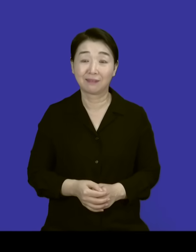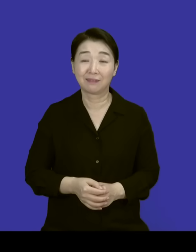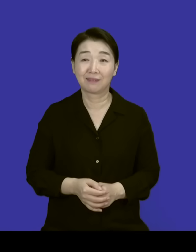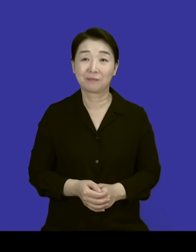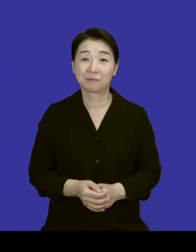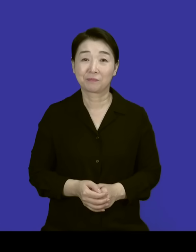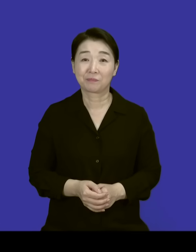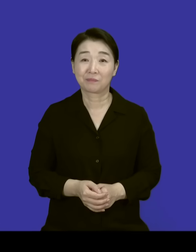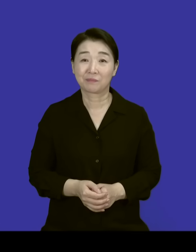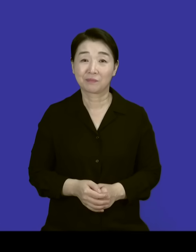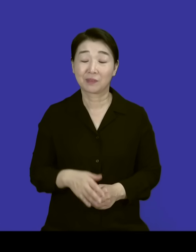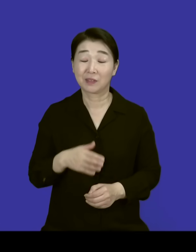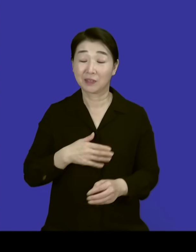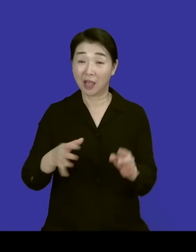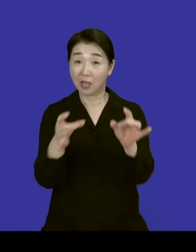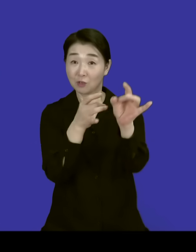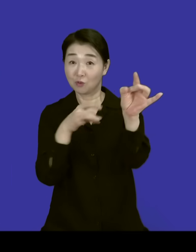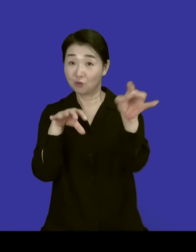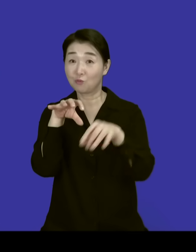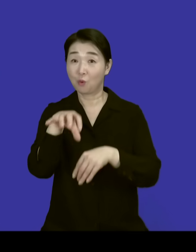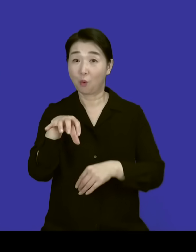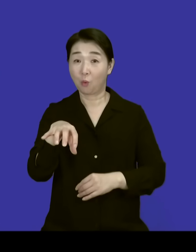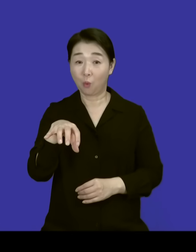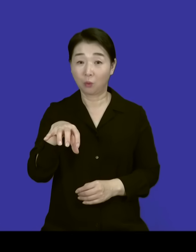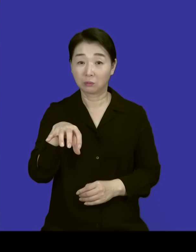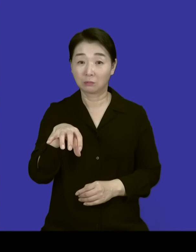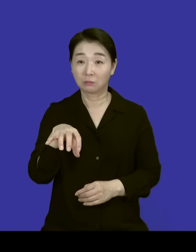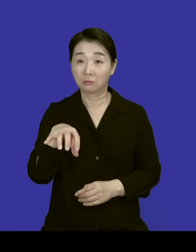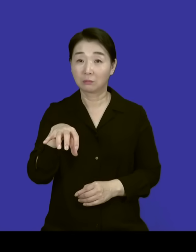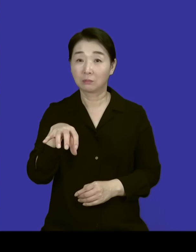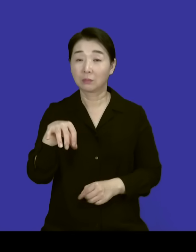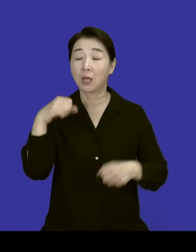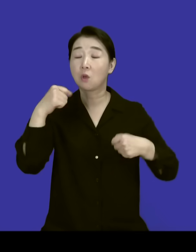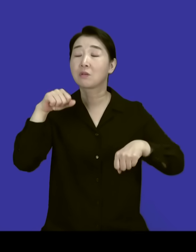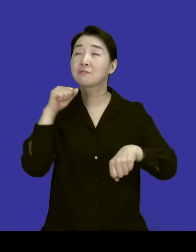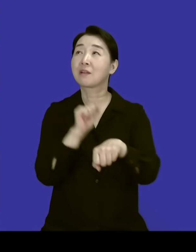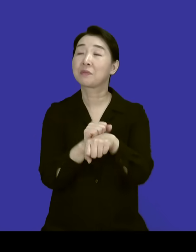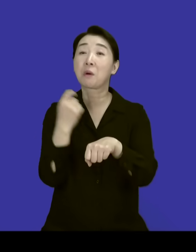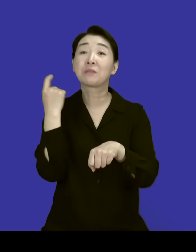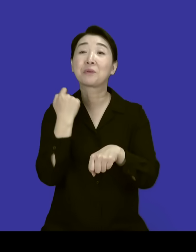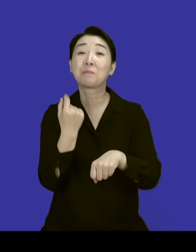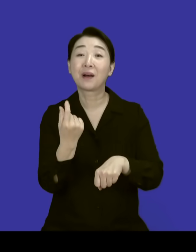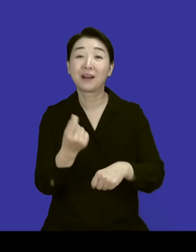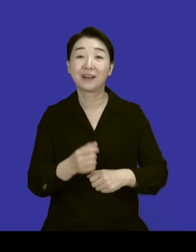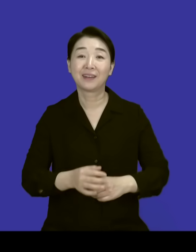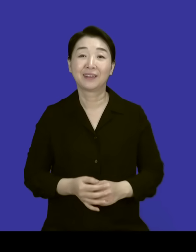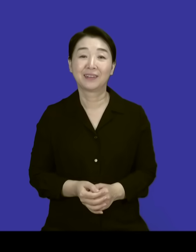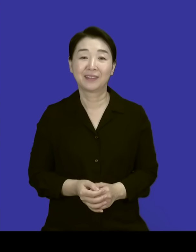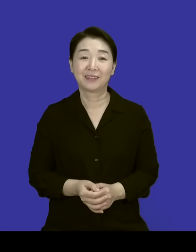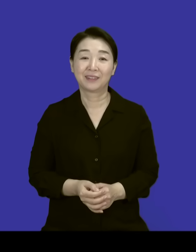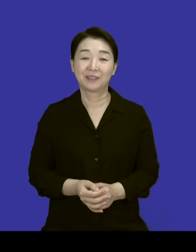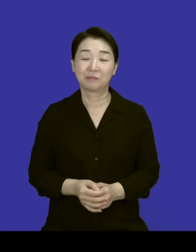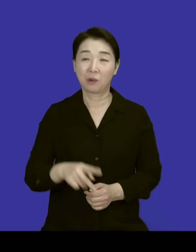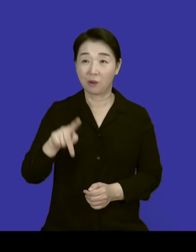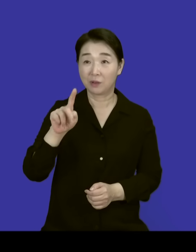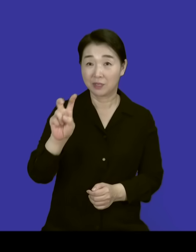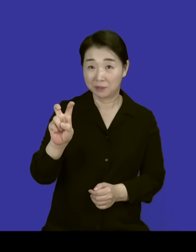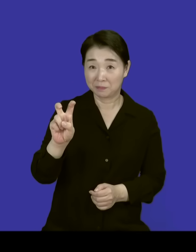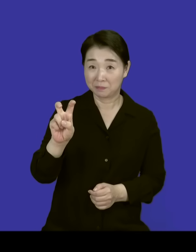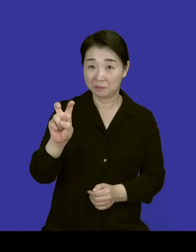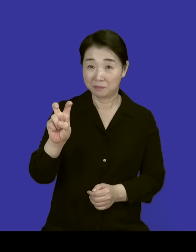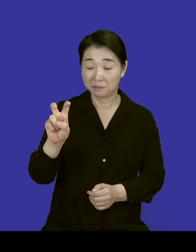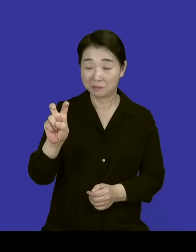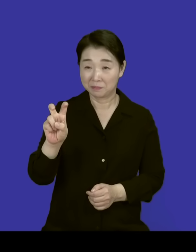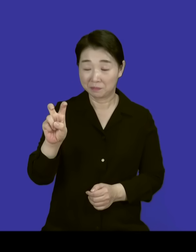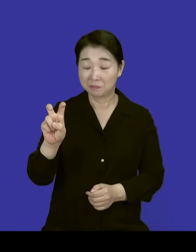충무로에서 약간 좀 이제 연기 잘한다는 얘기를 좀 했나 봐요. 전 잘 모르겠는데 어머니한테도. 네네네. 그래서 예. 뭐 심영래 씨도 저한테 막